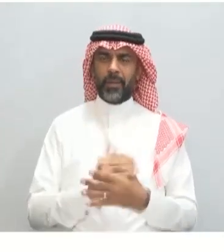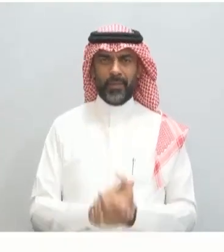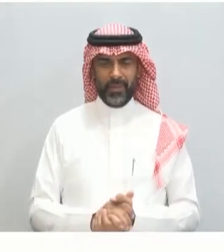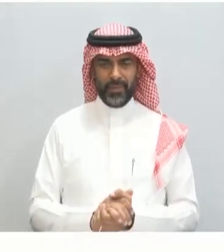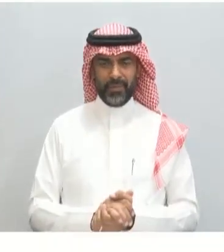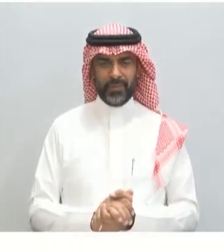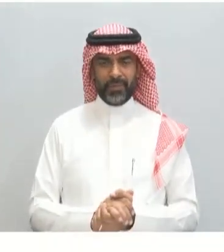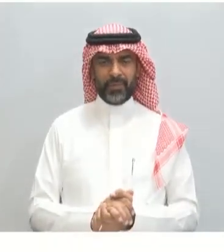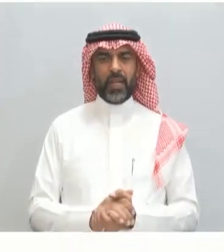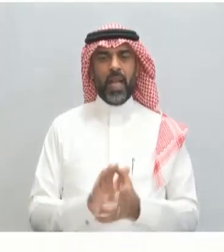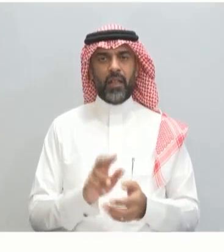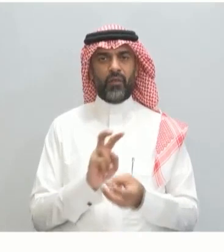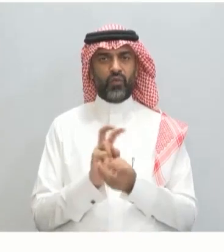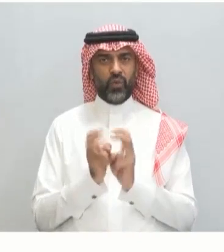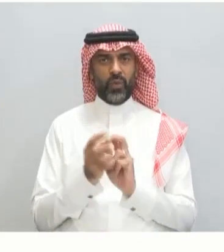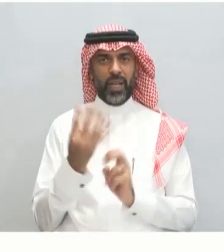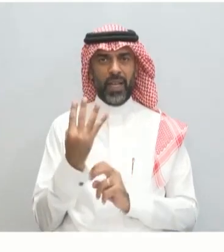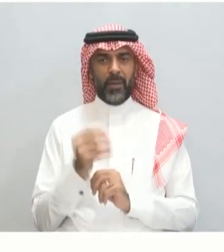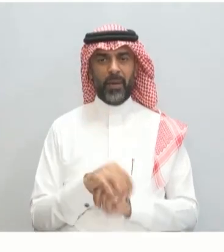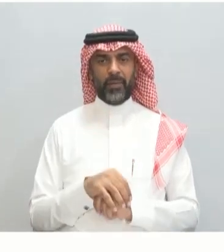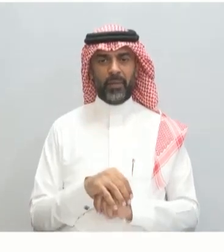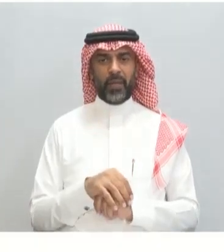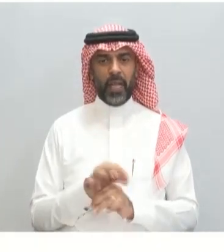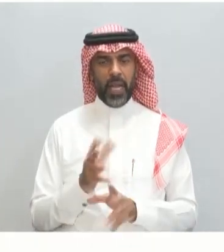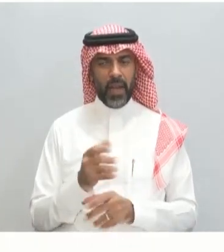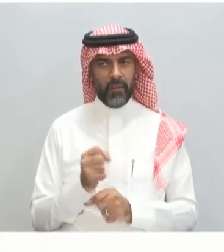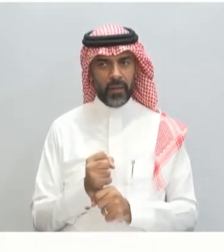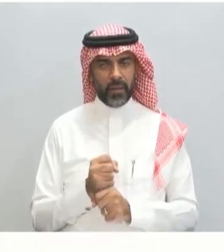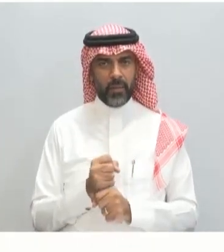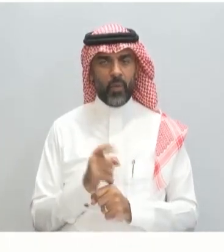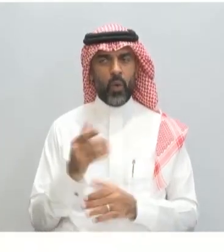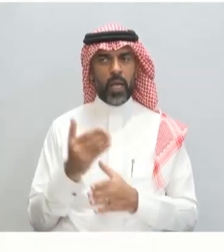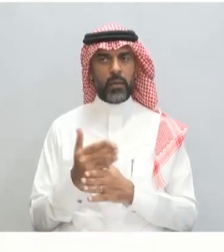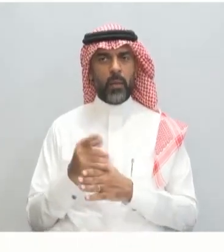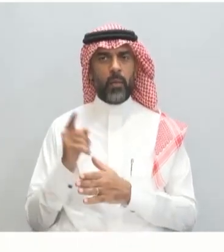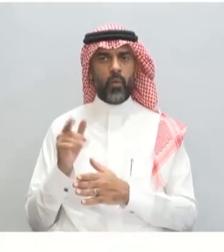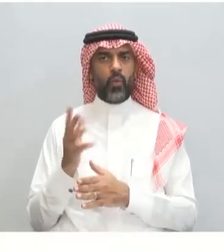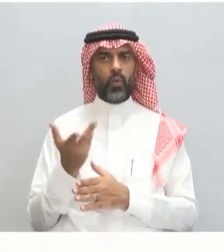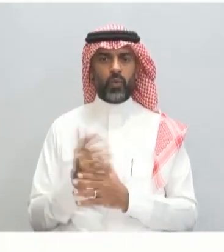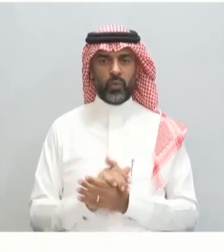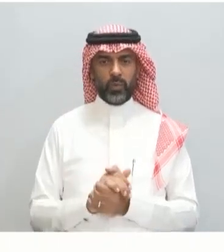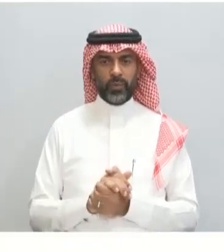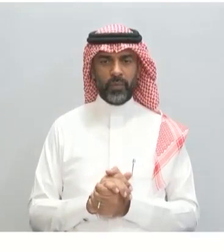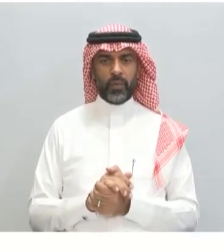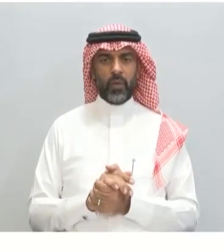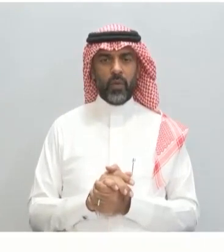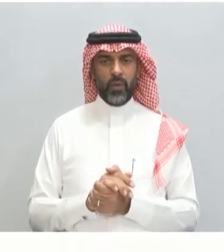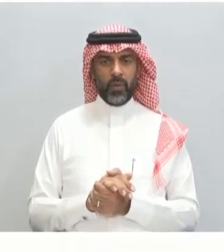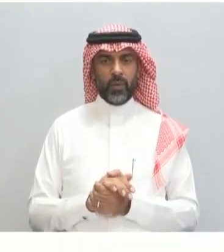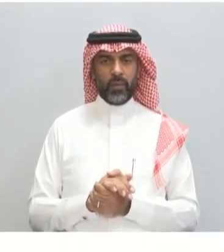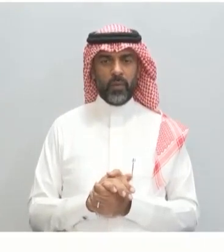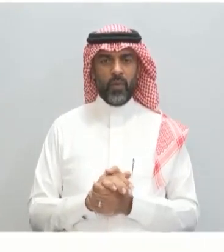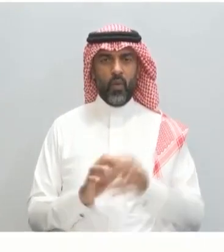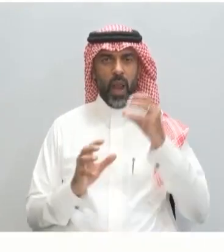الفصول المناخيه كيف تحدث او ما هي اسبابها ودوران الارض حول